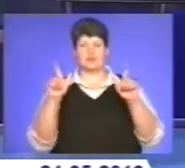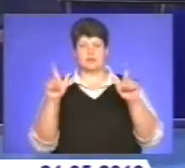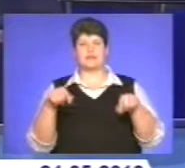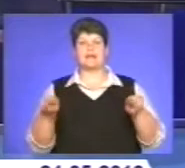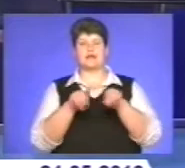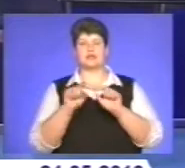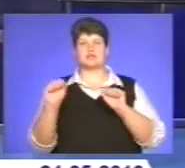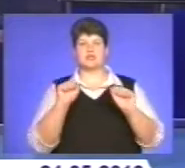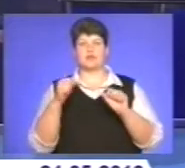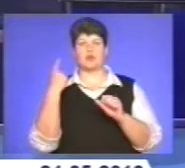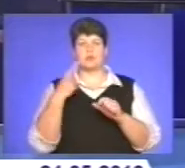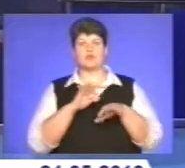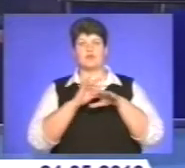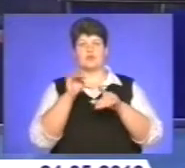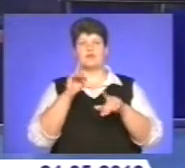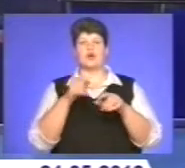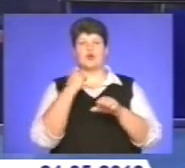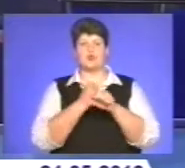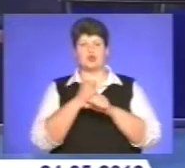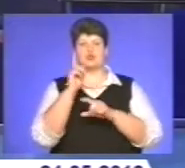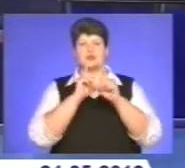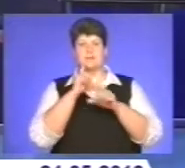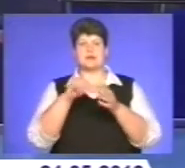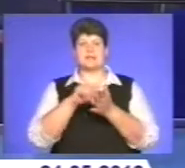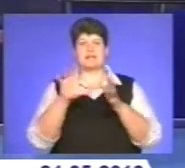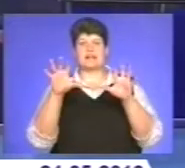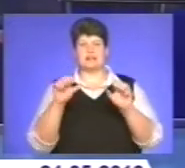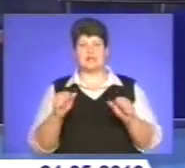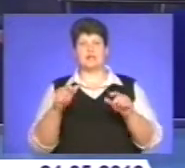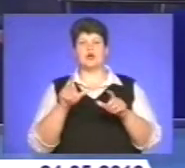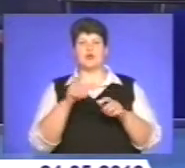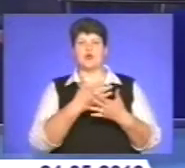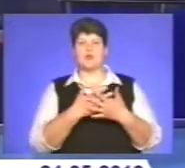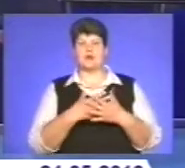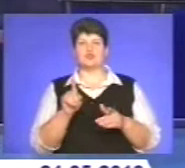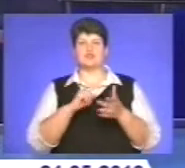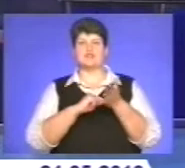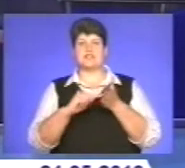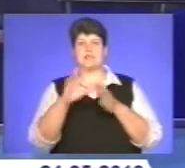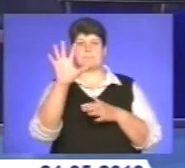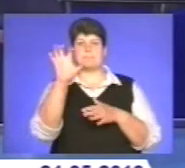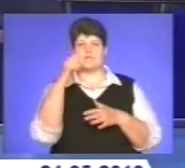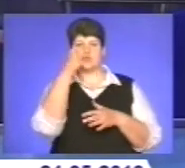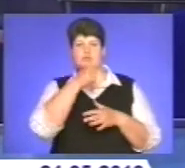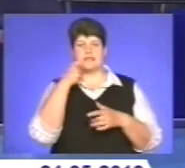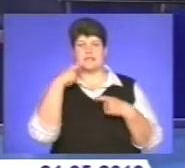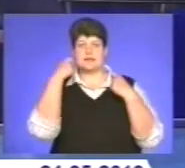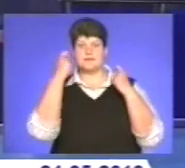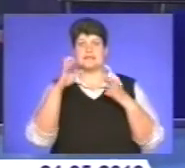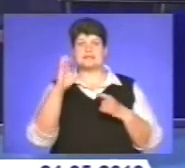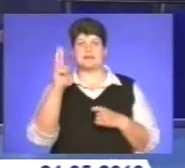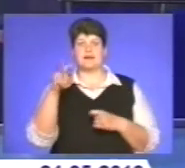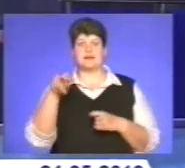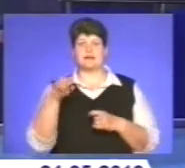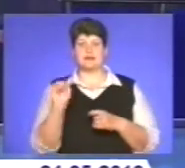керівник області провів робочу нараду із представниками влади, громадськості щодо відзначення 500-ліття Скалата та реконструкції міського